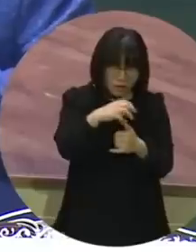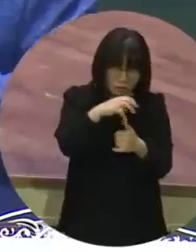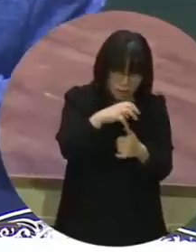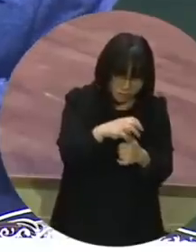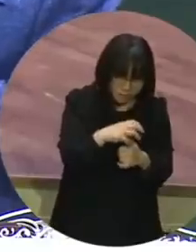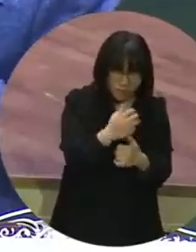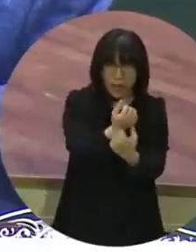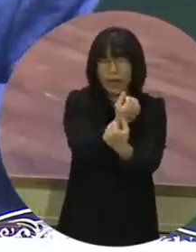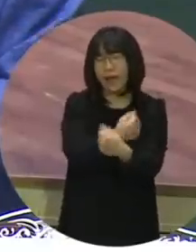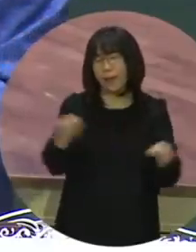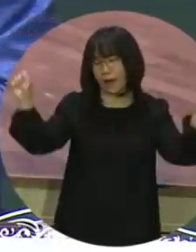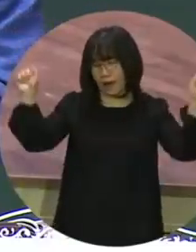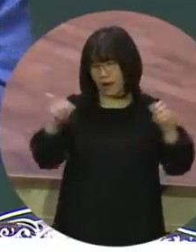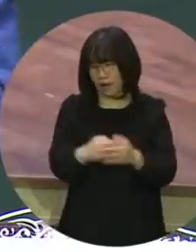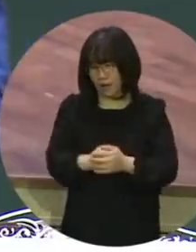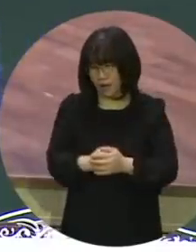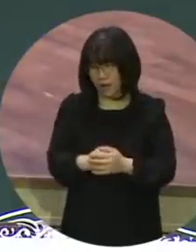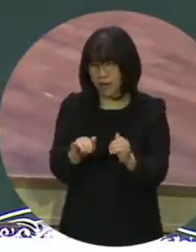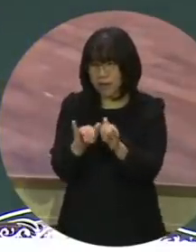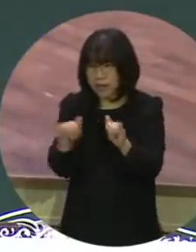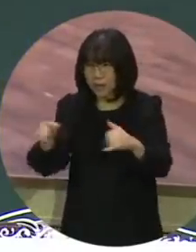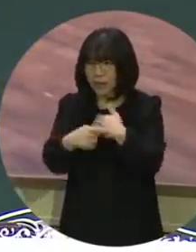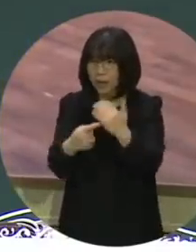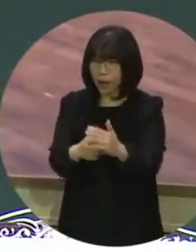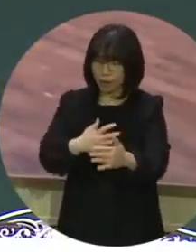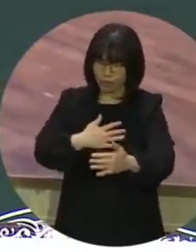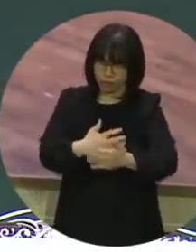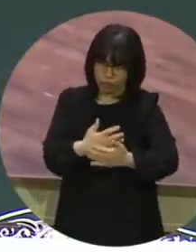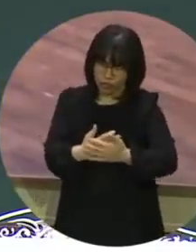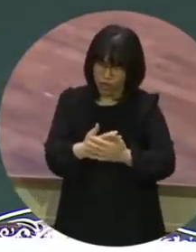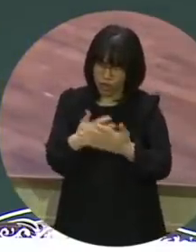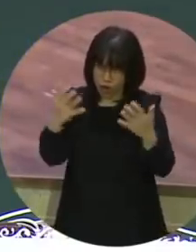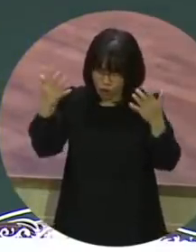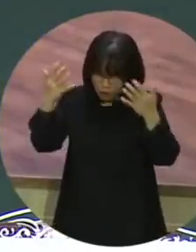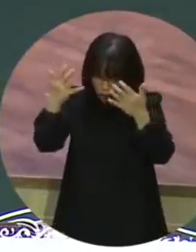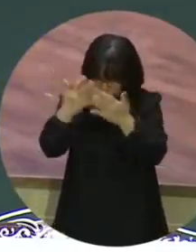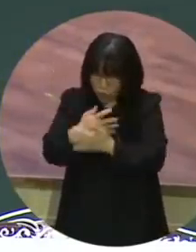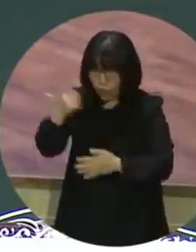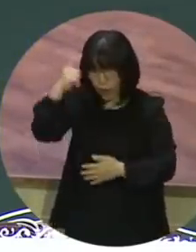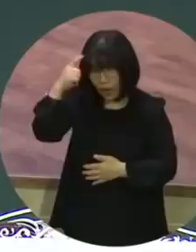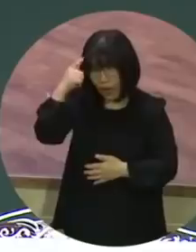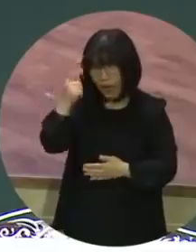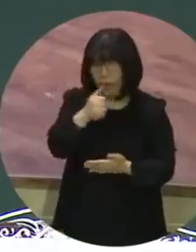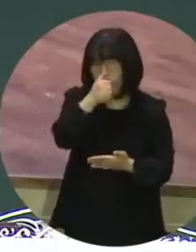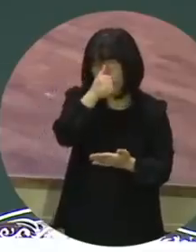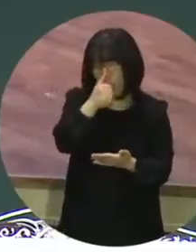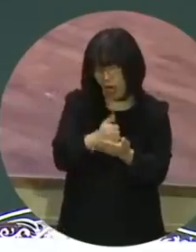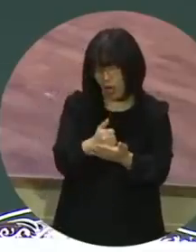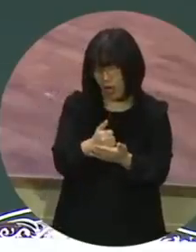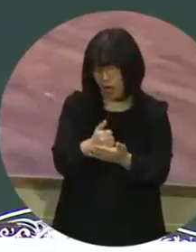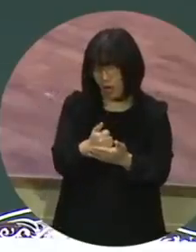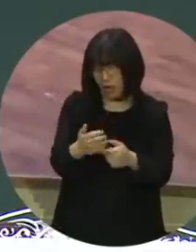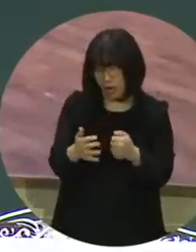사람들이 왜 어둡게 삽니까? 왜 불안하게 삽니까? 죄 때문에. 원죄, 자범죄, 예수 그리스도 다